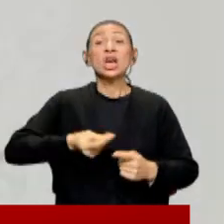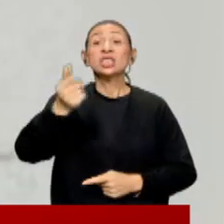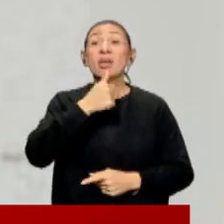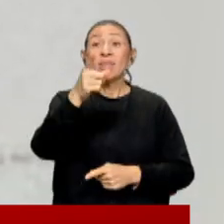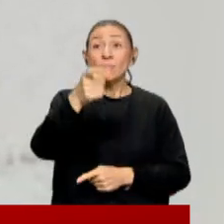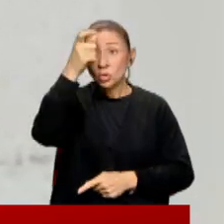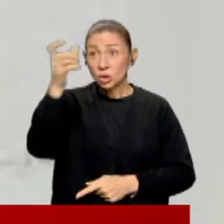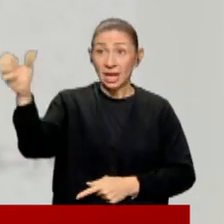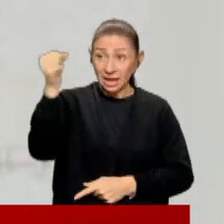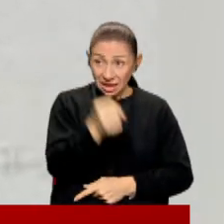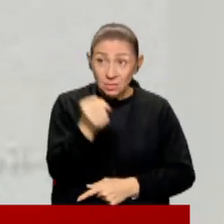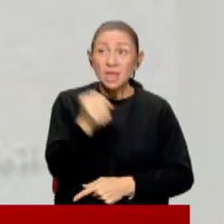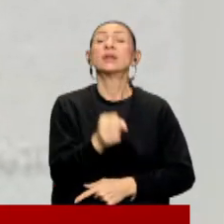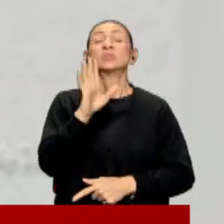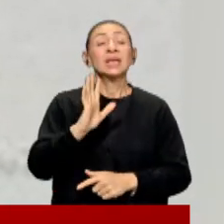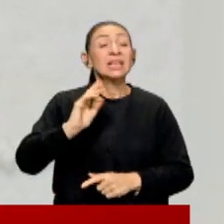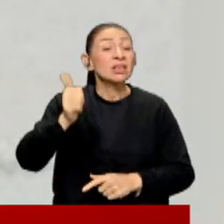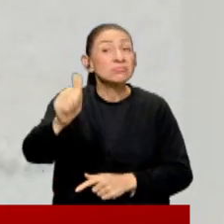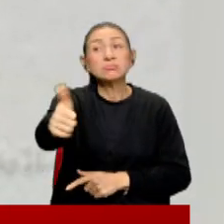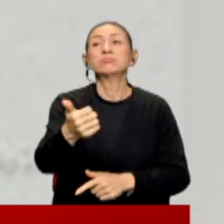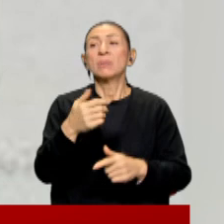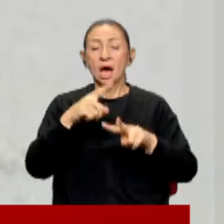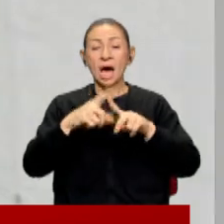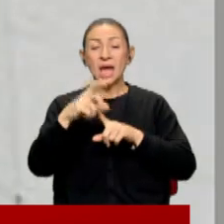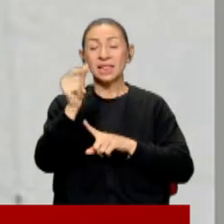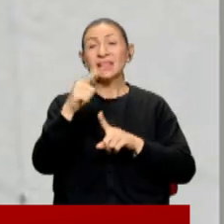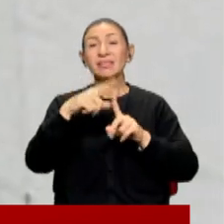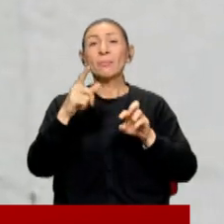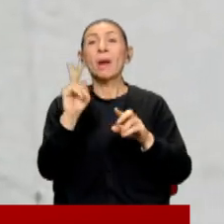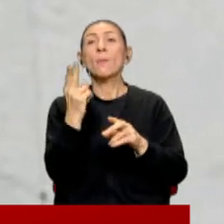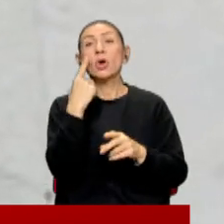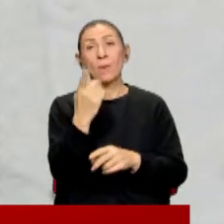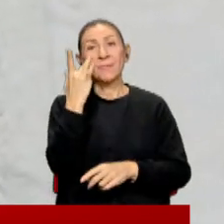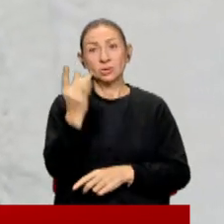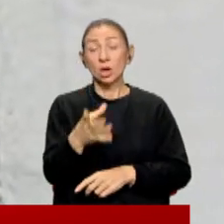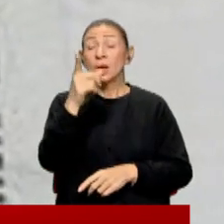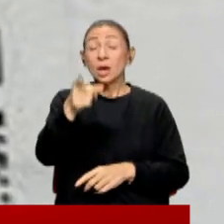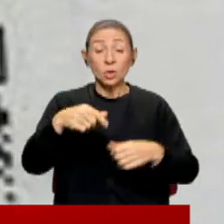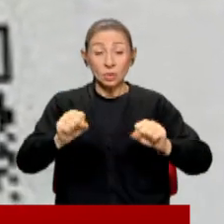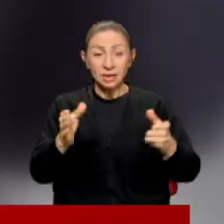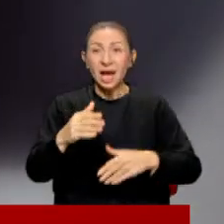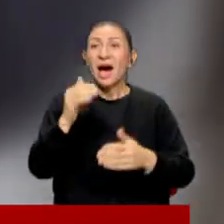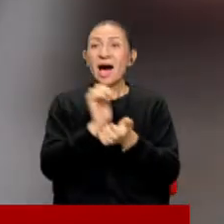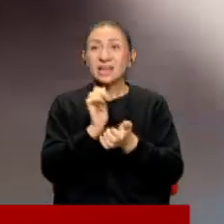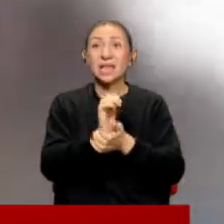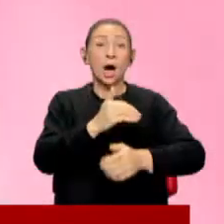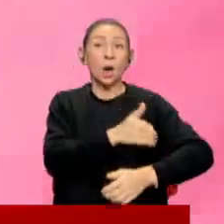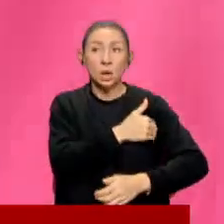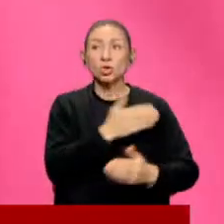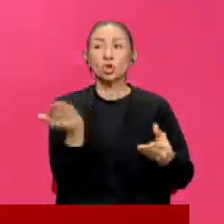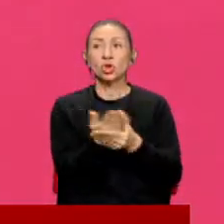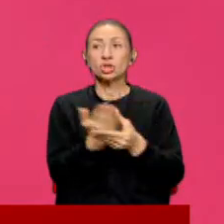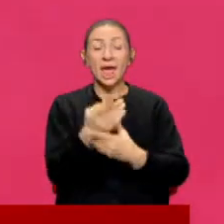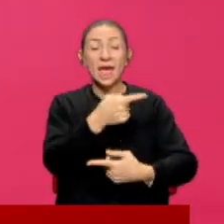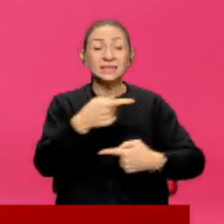Somalili'nin Türkiye'ye getirilip getirilmeyeceği ilerleyen günlerde adli tıp raporu sonucunda belli olacak. Kurye Yunus Emre Göçer'in ailesi ve avukatıysa